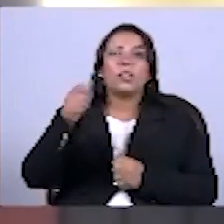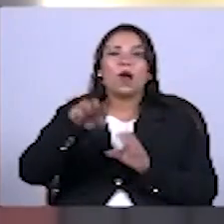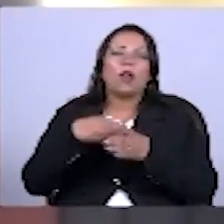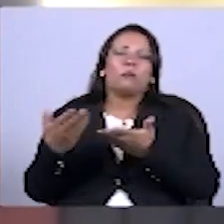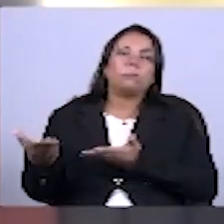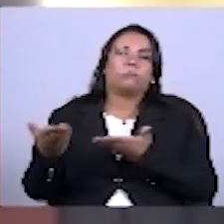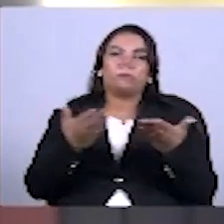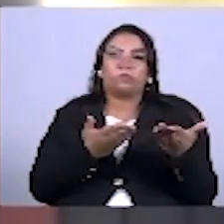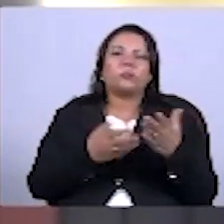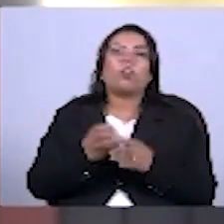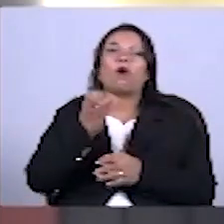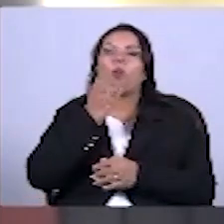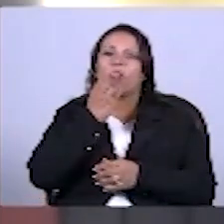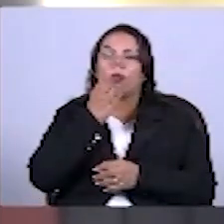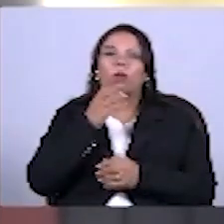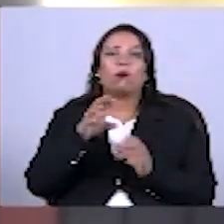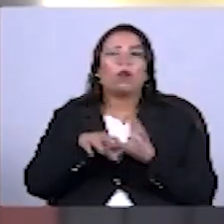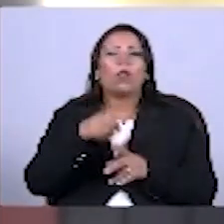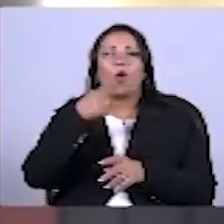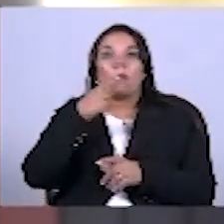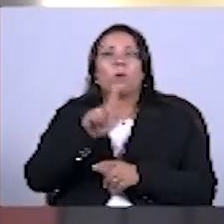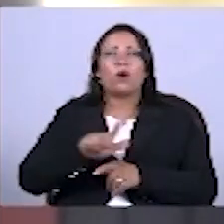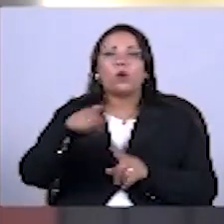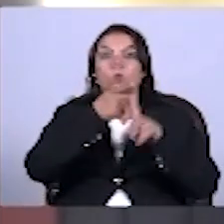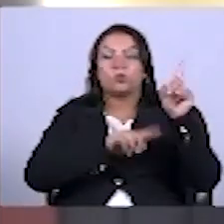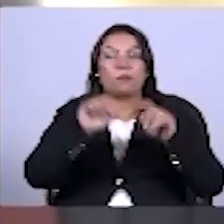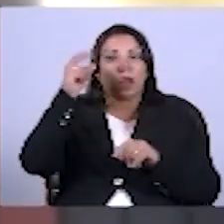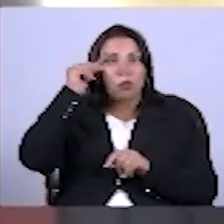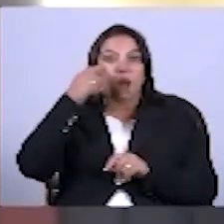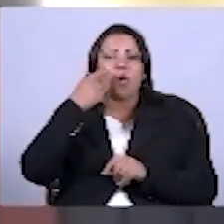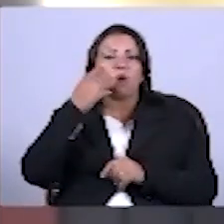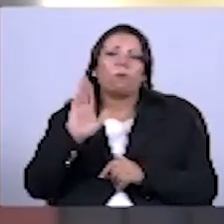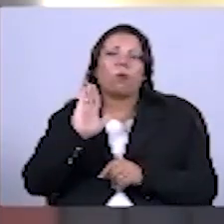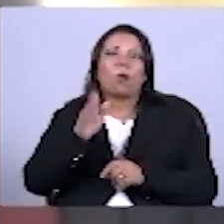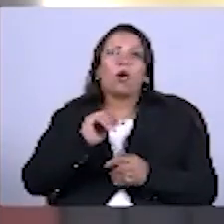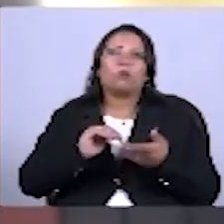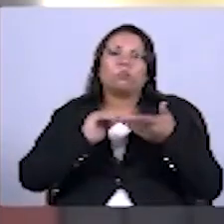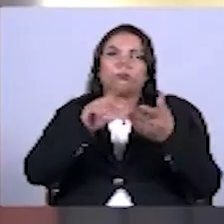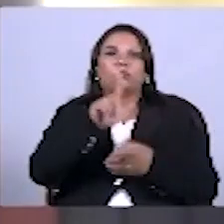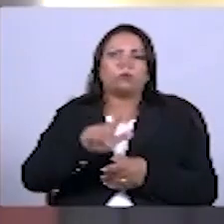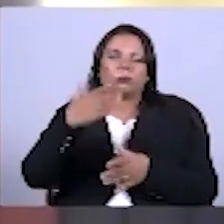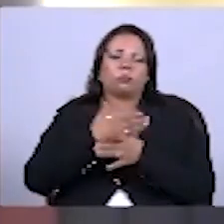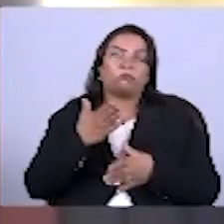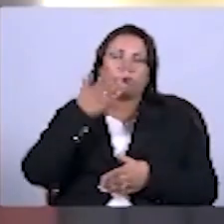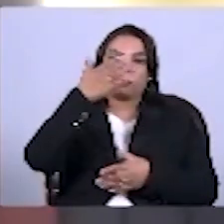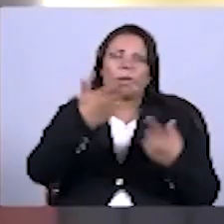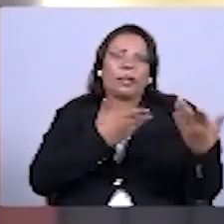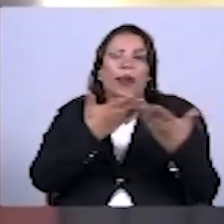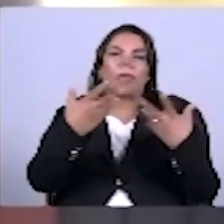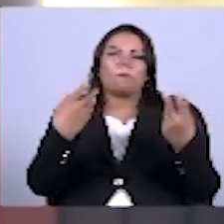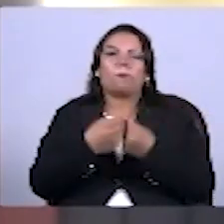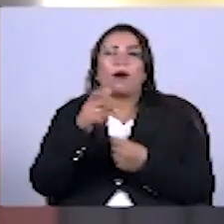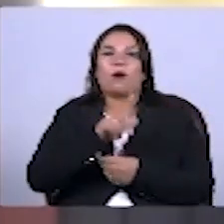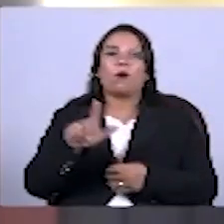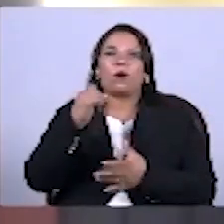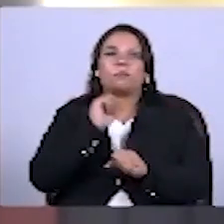تستضيفها قطر واعلم بنيمين نتنياهو ان هو سيتوجه رئيس المساد الى قطر لمواصله الحديث